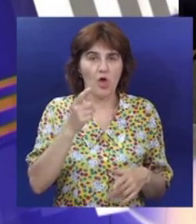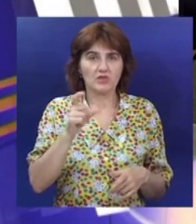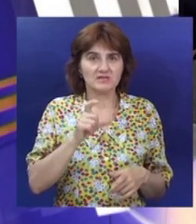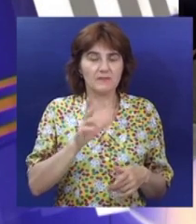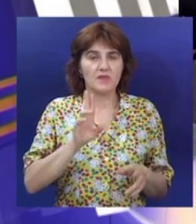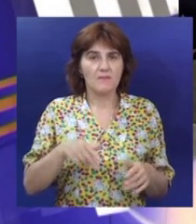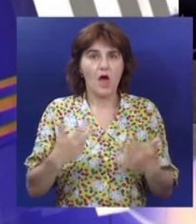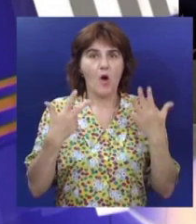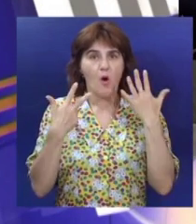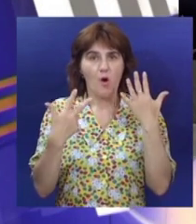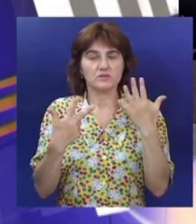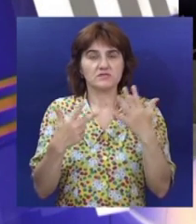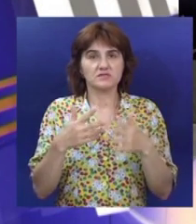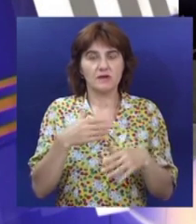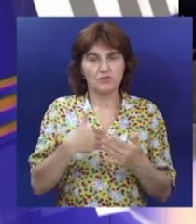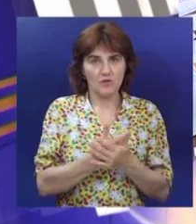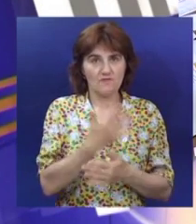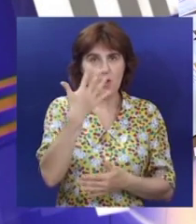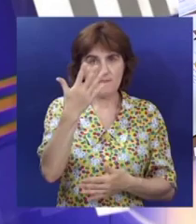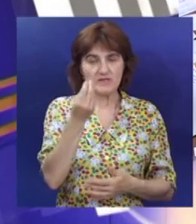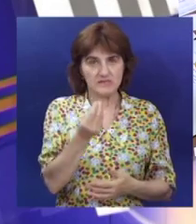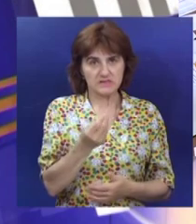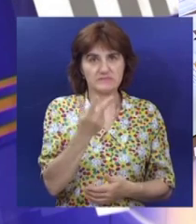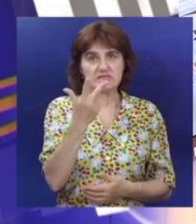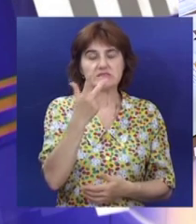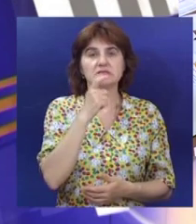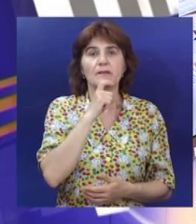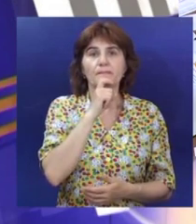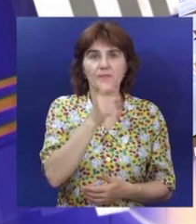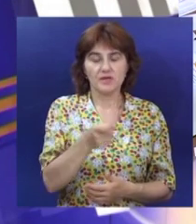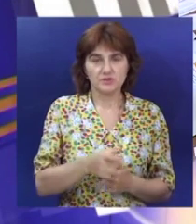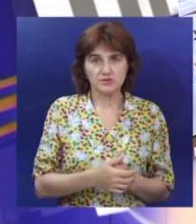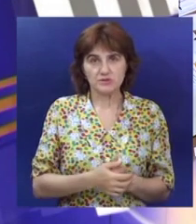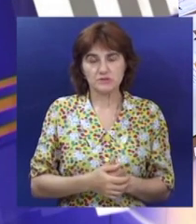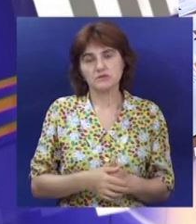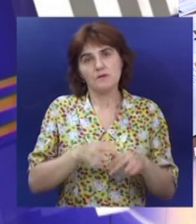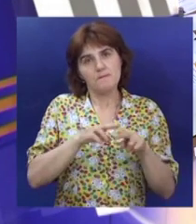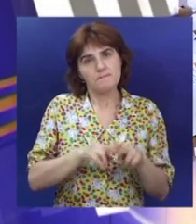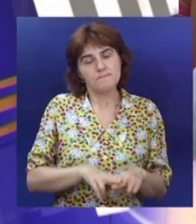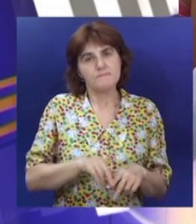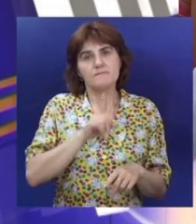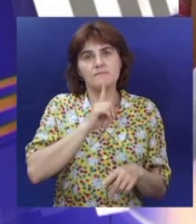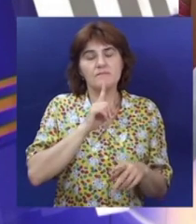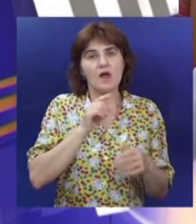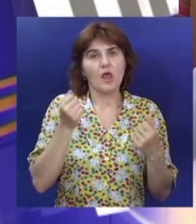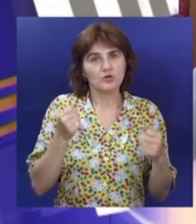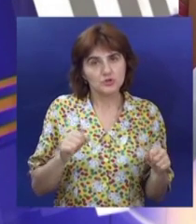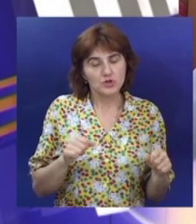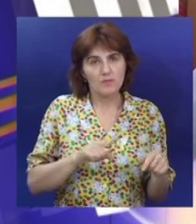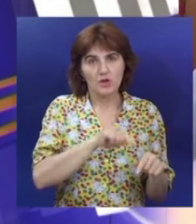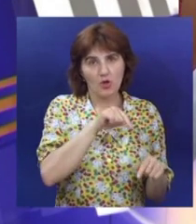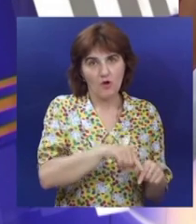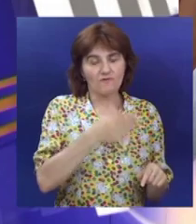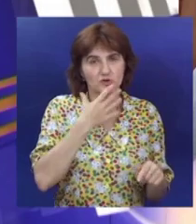će od septembra imati 8 novih odeljenja, 5 na srpskom i 3 na mađarskom jeziku. Iako je ostalo nešto malo slobodnih mesta,